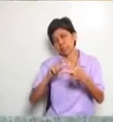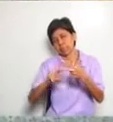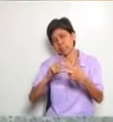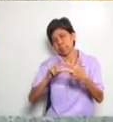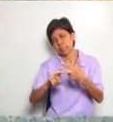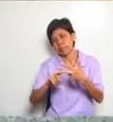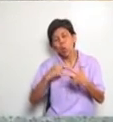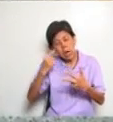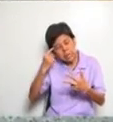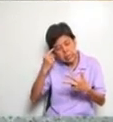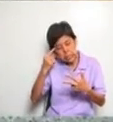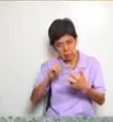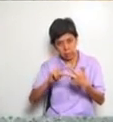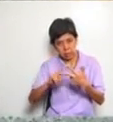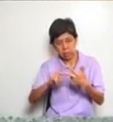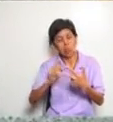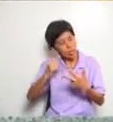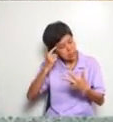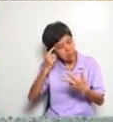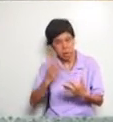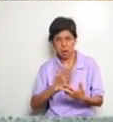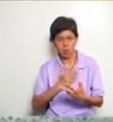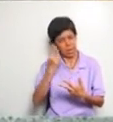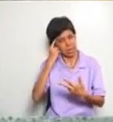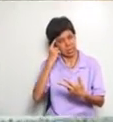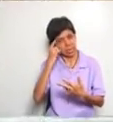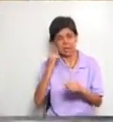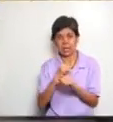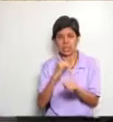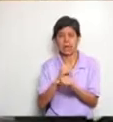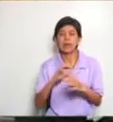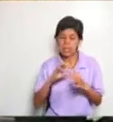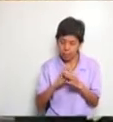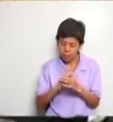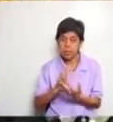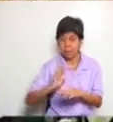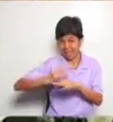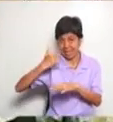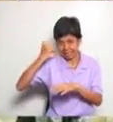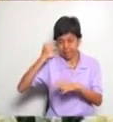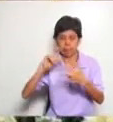เรามีปญญาถาเราไม่ง proudly attemptingจตั้งกฎเหล็ของมนุษใ่ชาติ ว่า